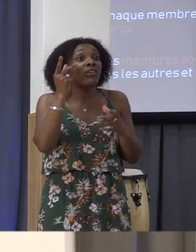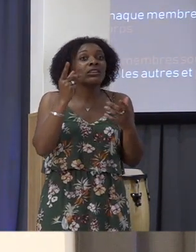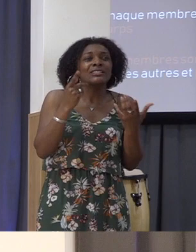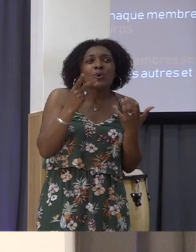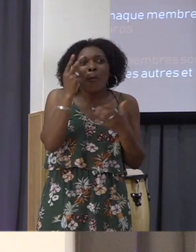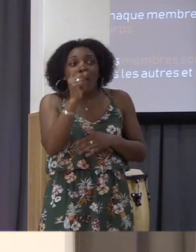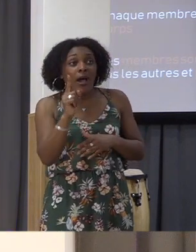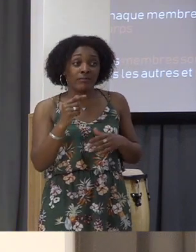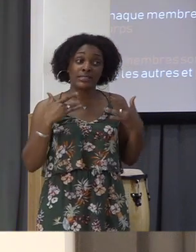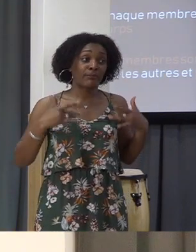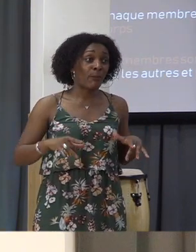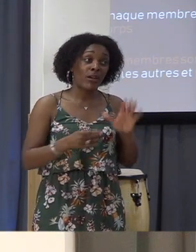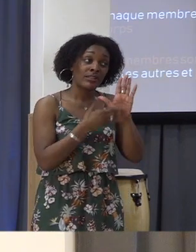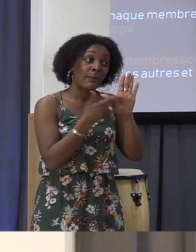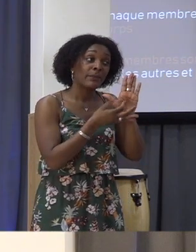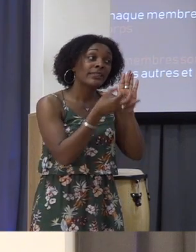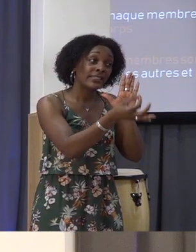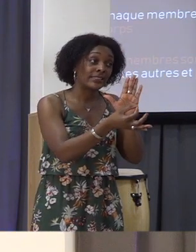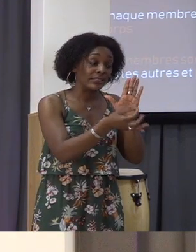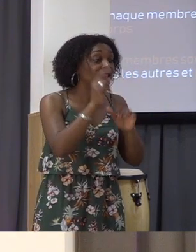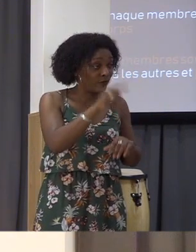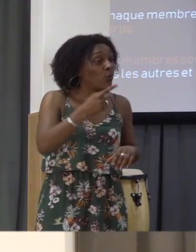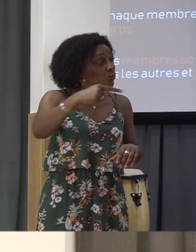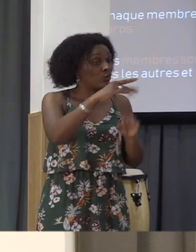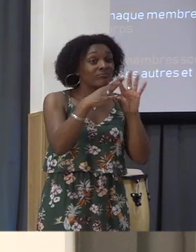nous demande de viser.